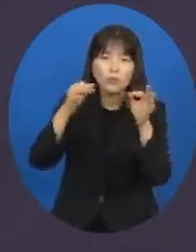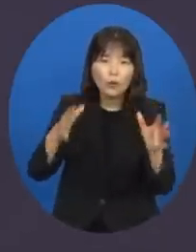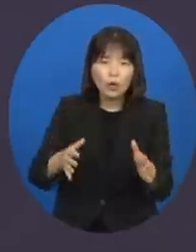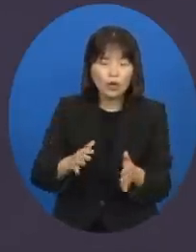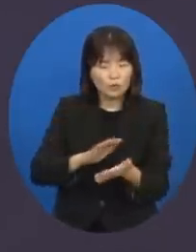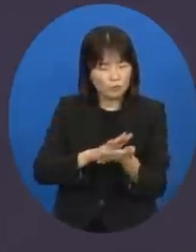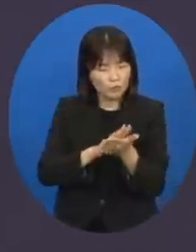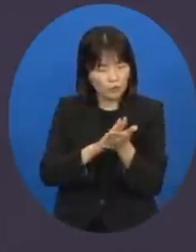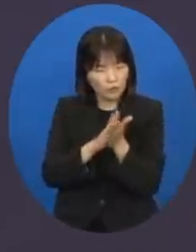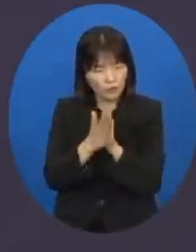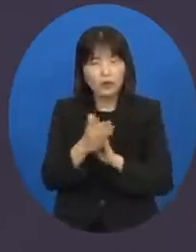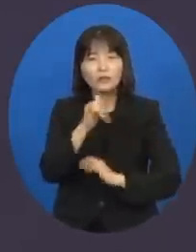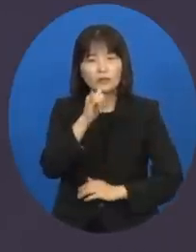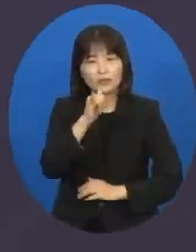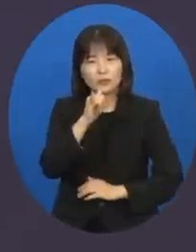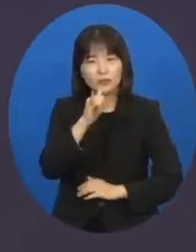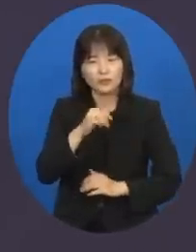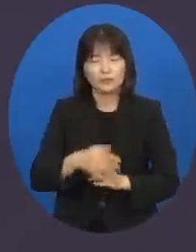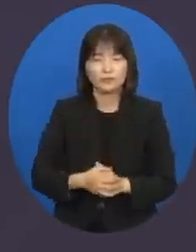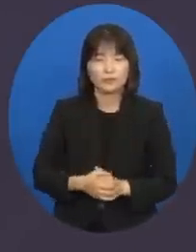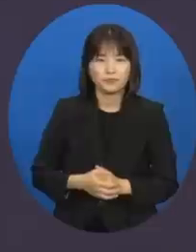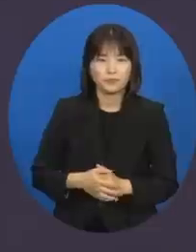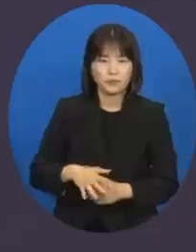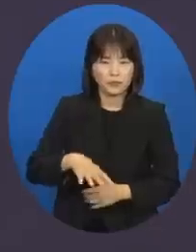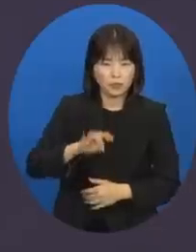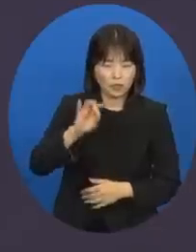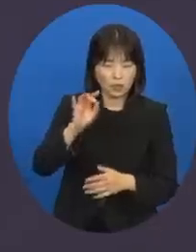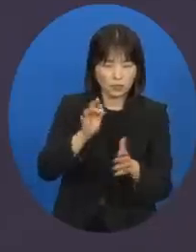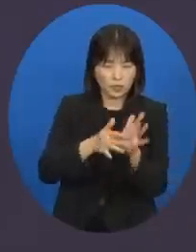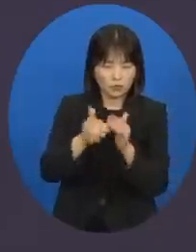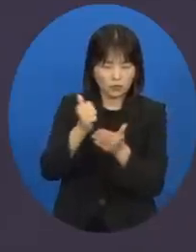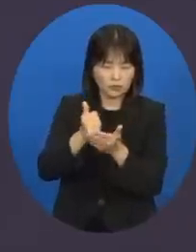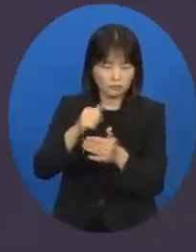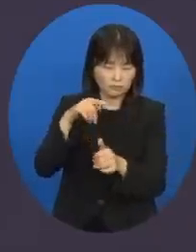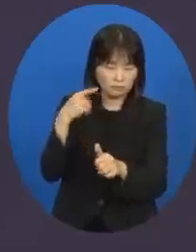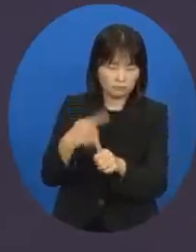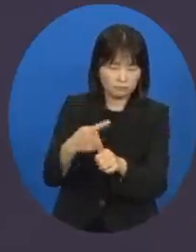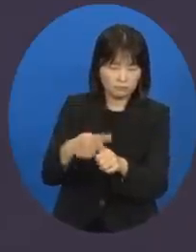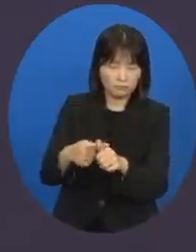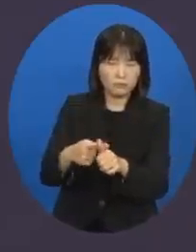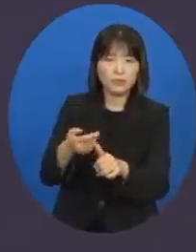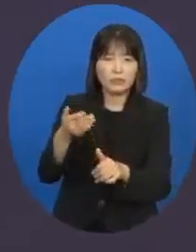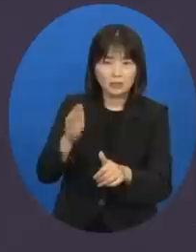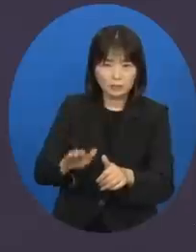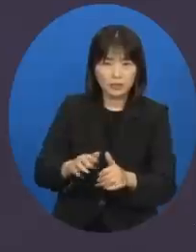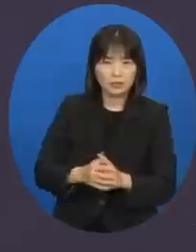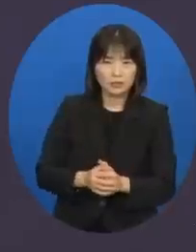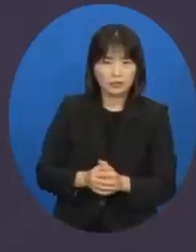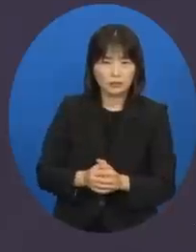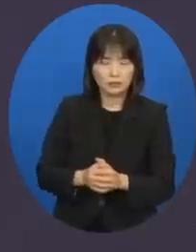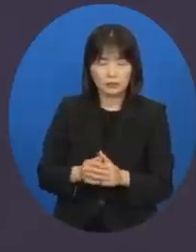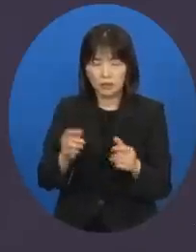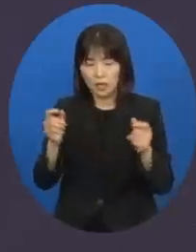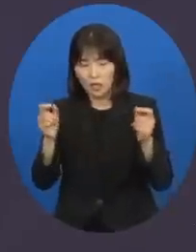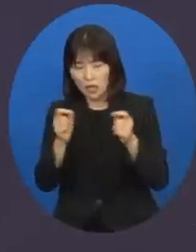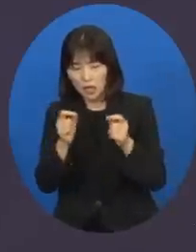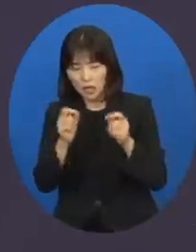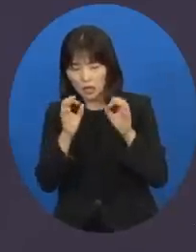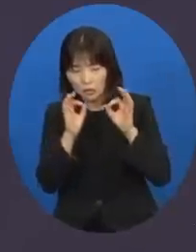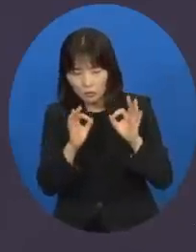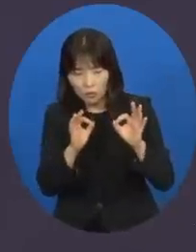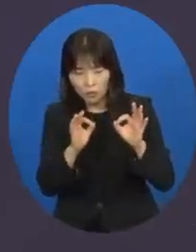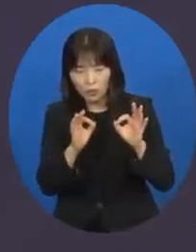변화가 일어난 것이죠. 처음에는 예수님을 욕했지만 보니까 가까이서 그